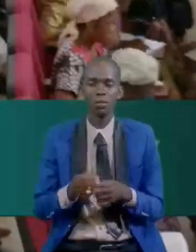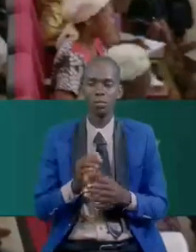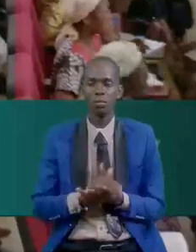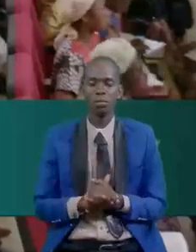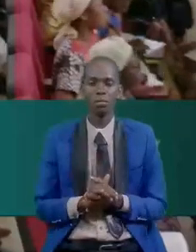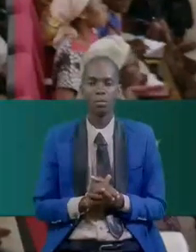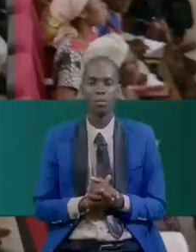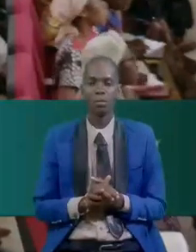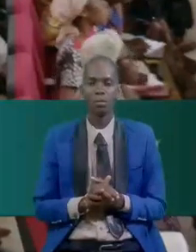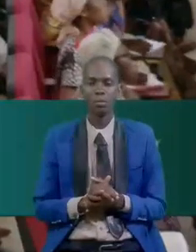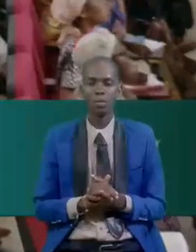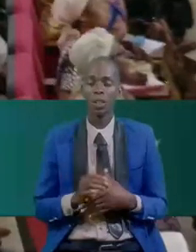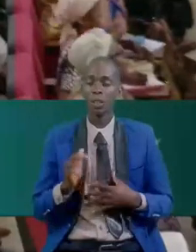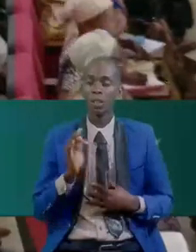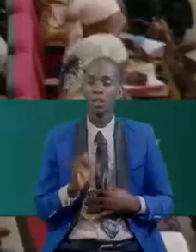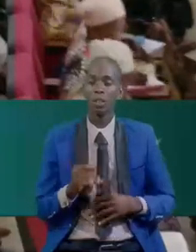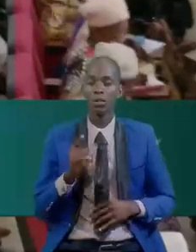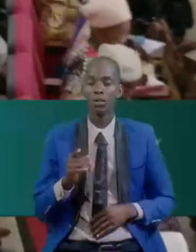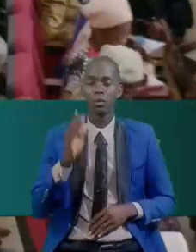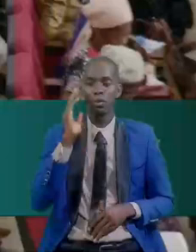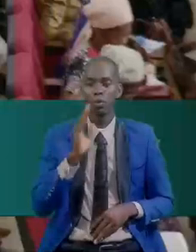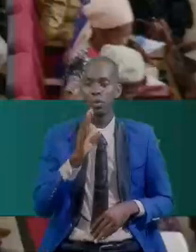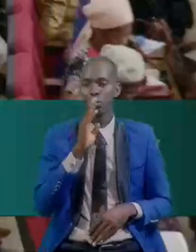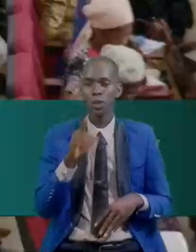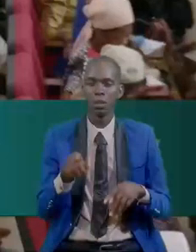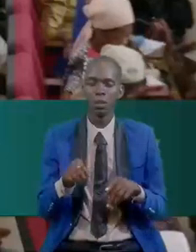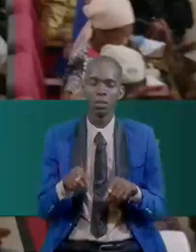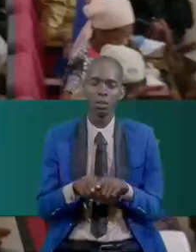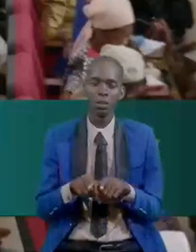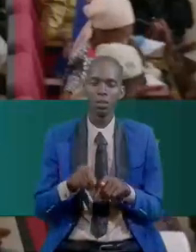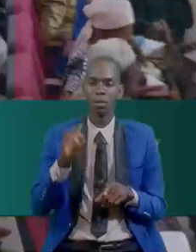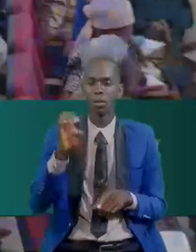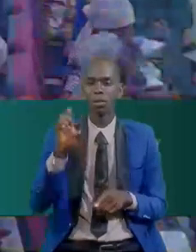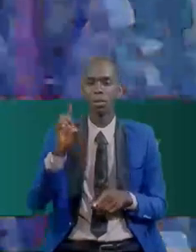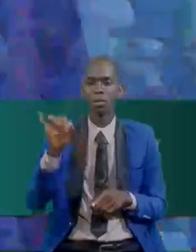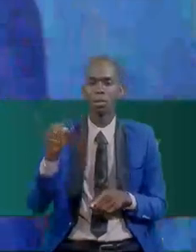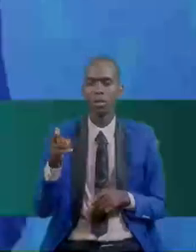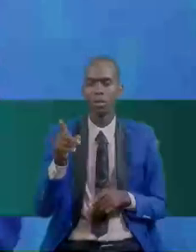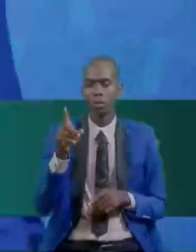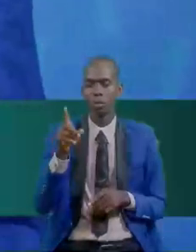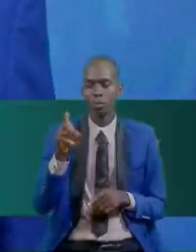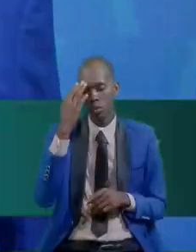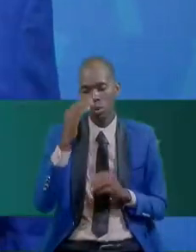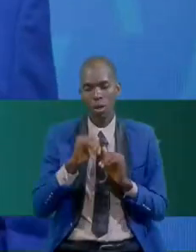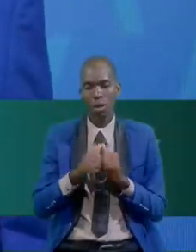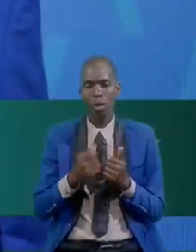Vous savez, si vous êtes un Élie, vous devez savoir comment prier.